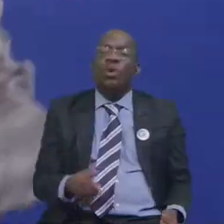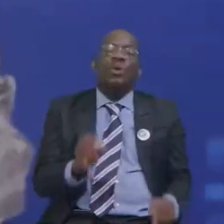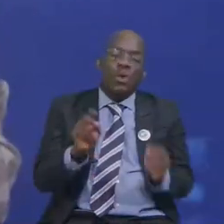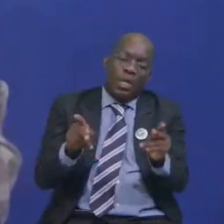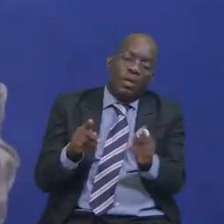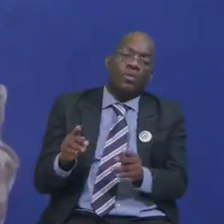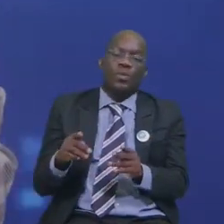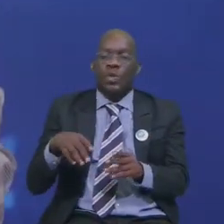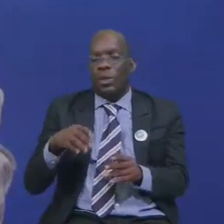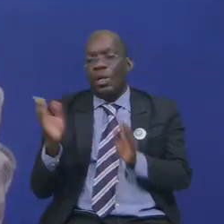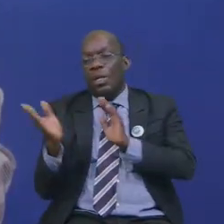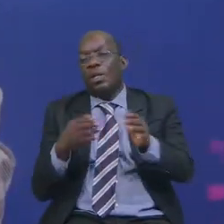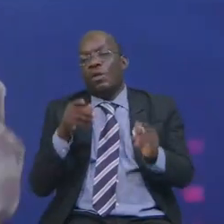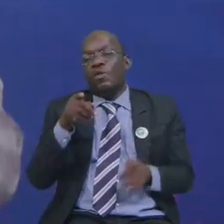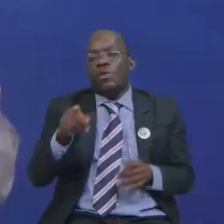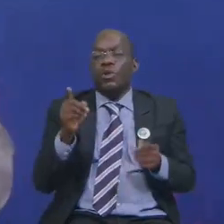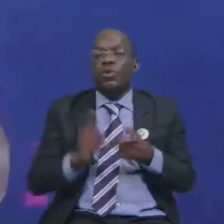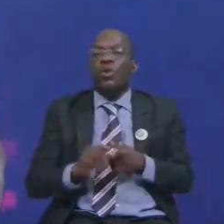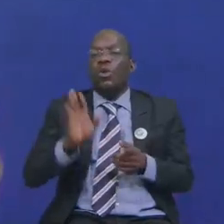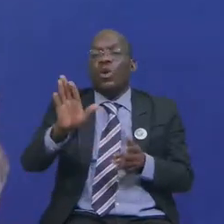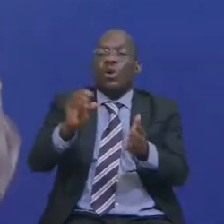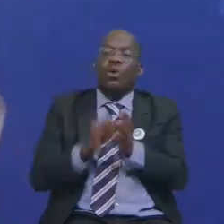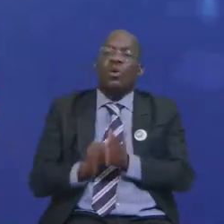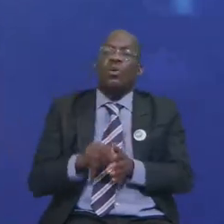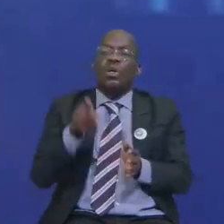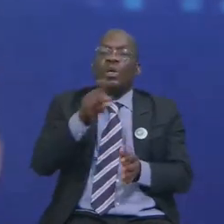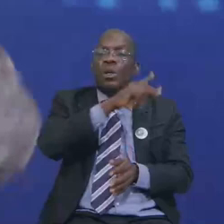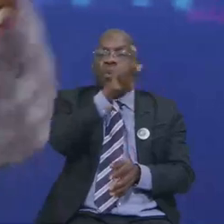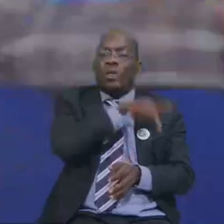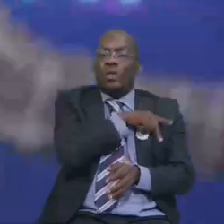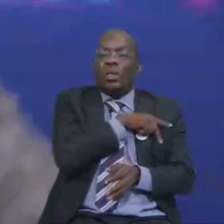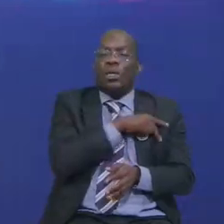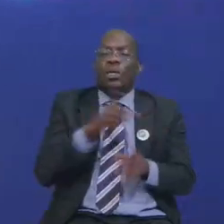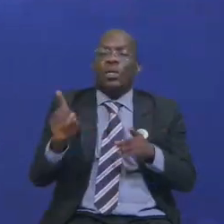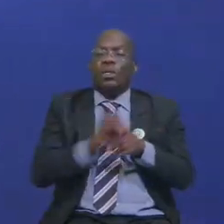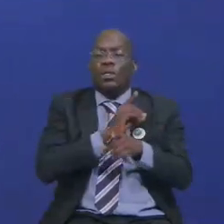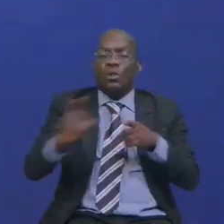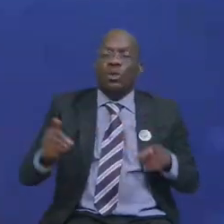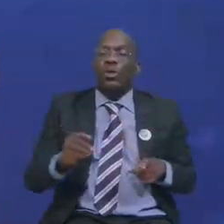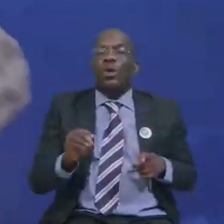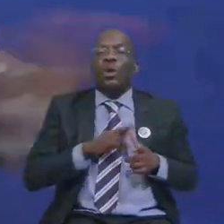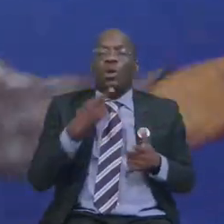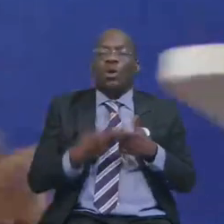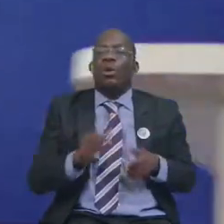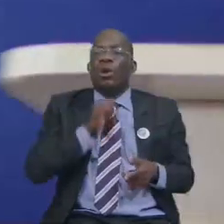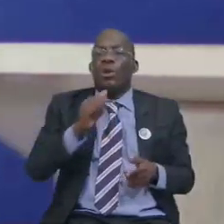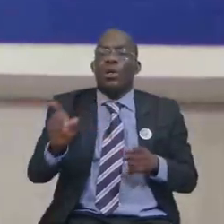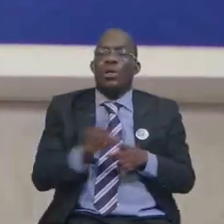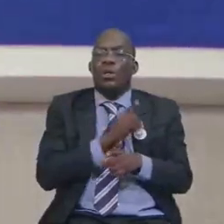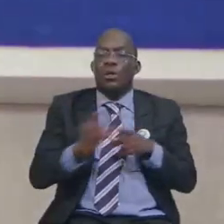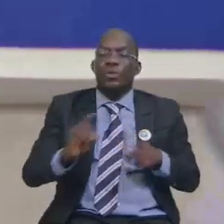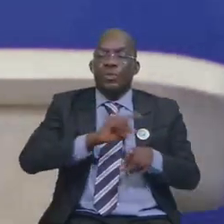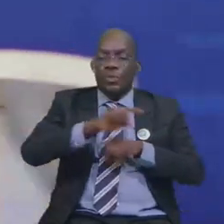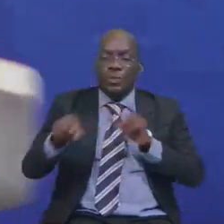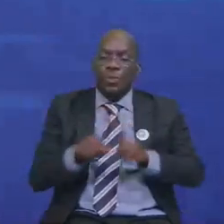te laisser attend à ta discipline personnelle ou un discipline personnel quand nous venons